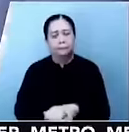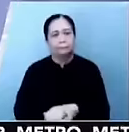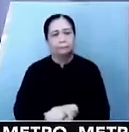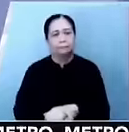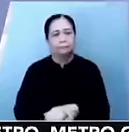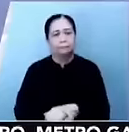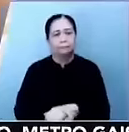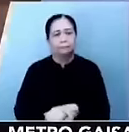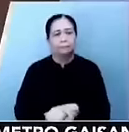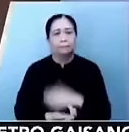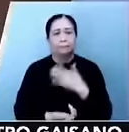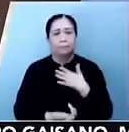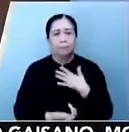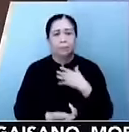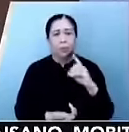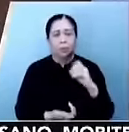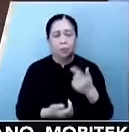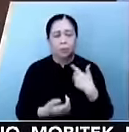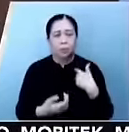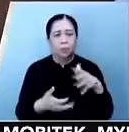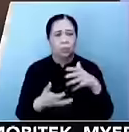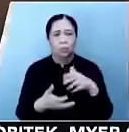Iwaso ko po, hindi na nakuha.